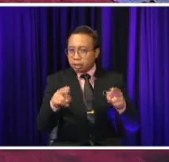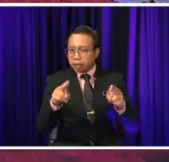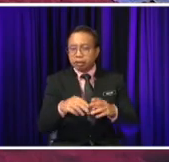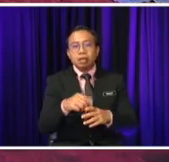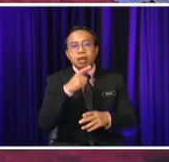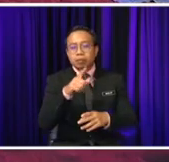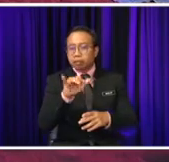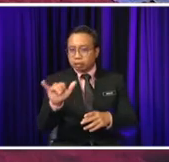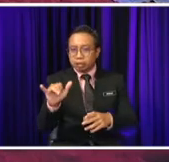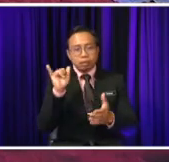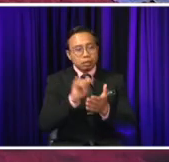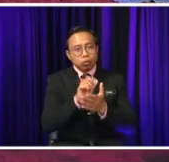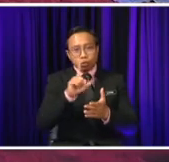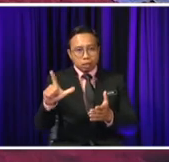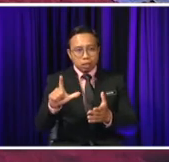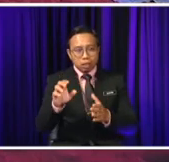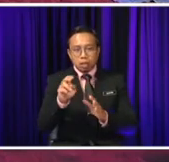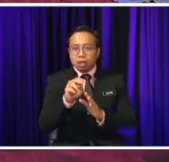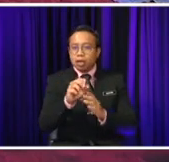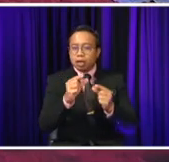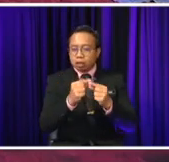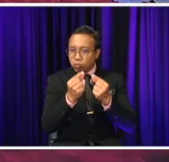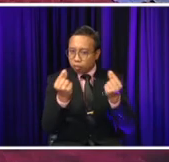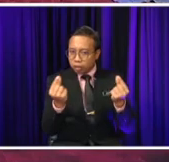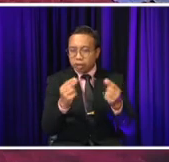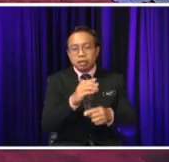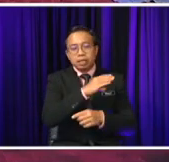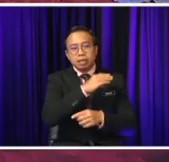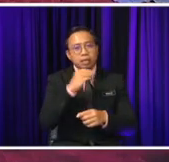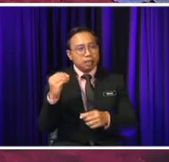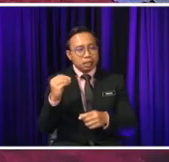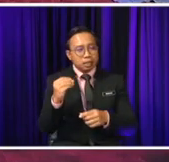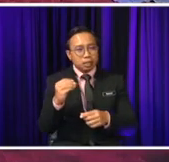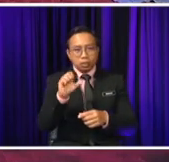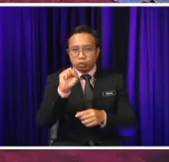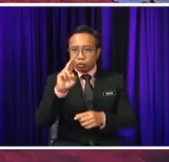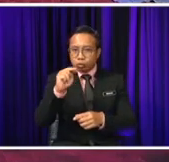itulah Alquran dan Sunnah